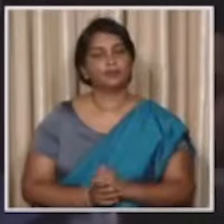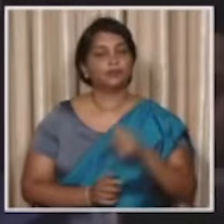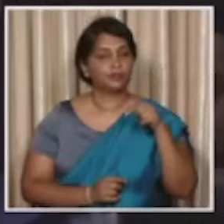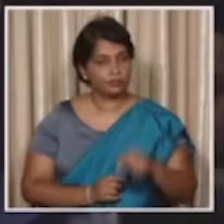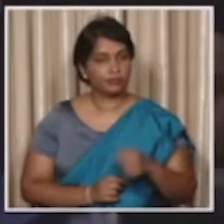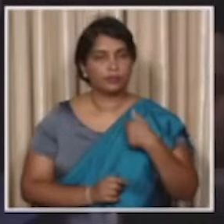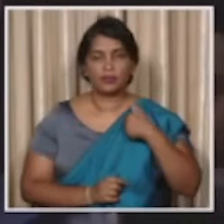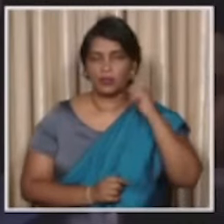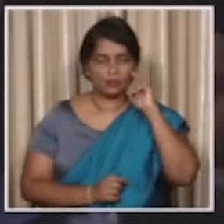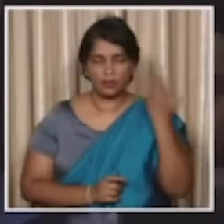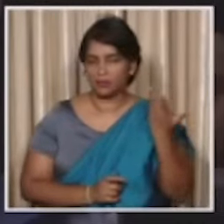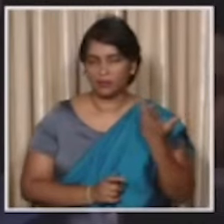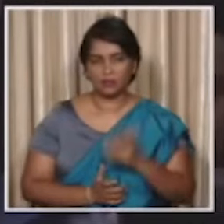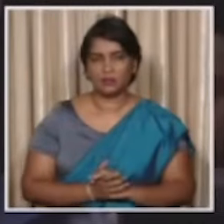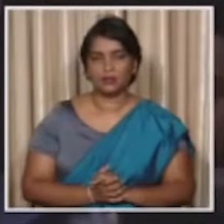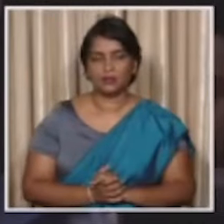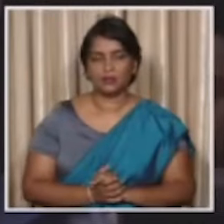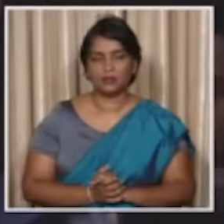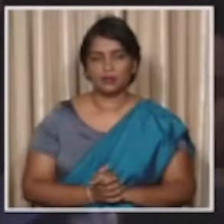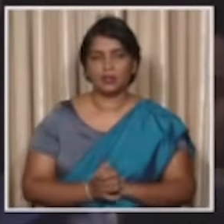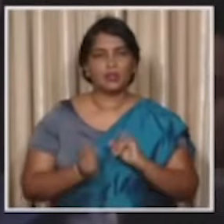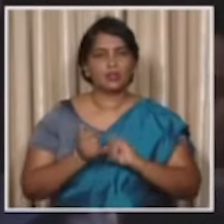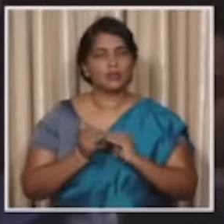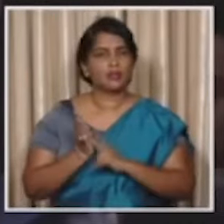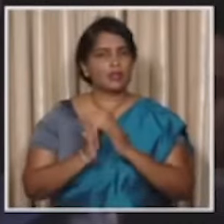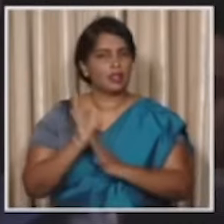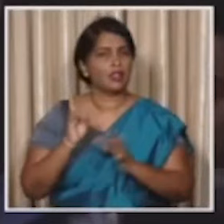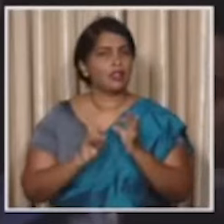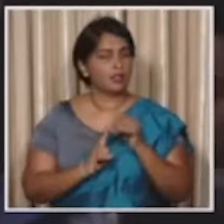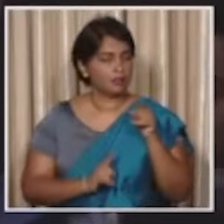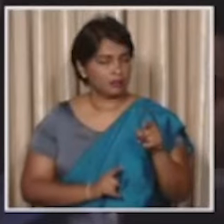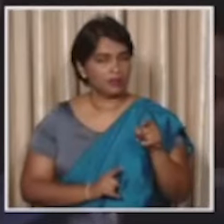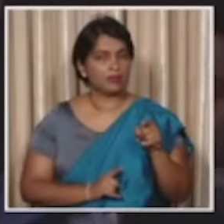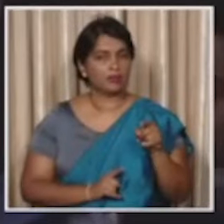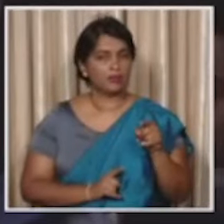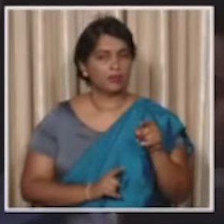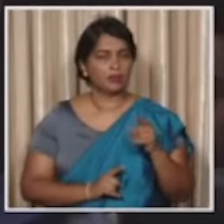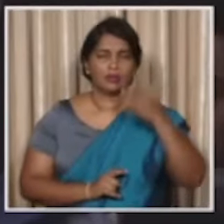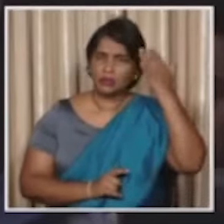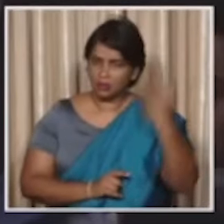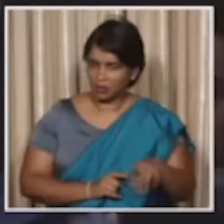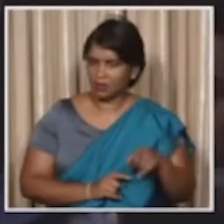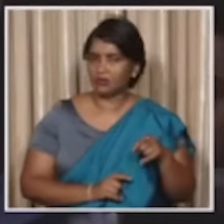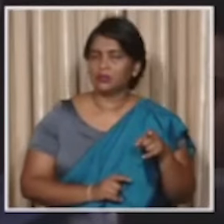අදටත් අපි දන්නේ නෑ මේ සරත් නිශාන්ත ඇමතුමාගේ මරණය